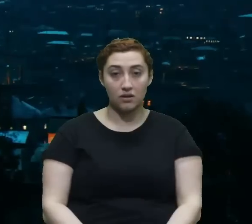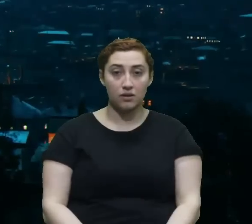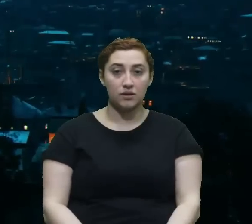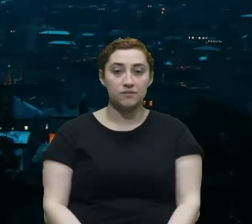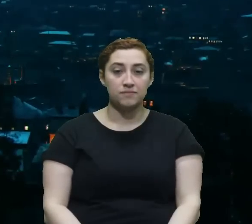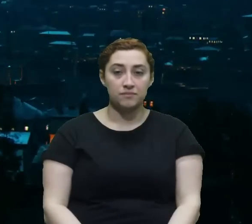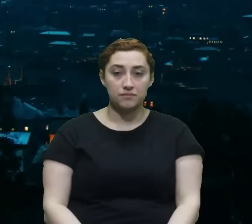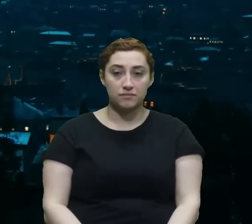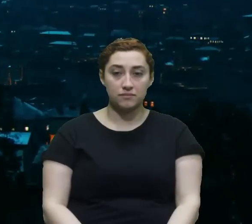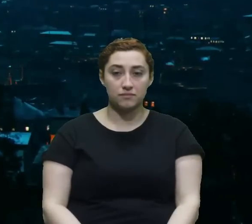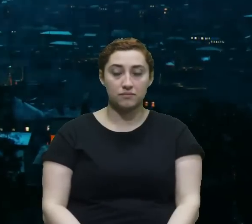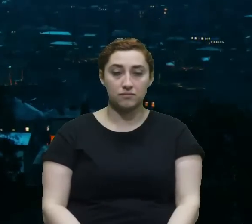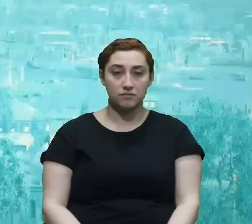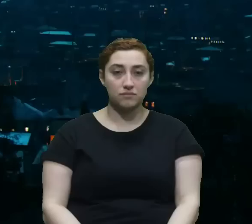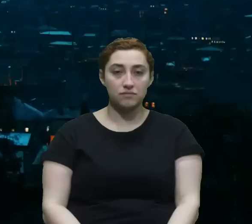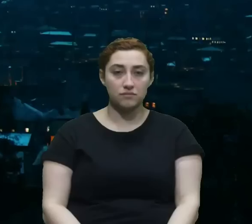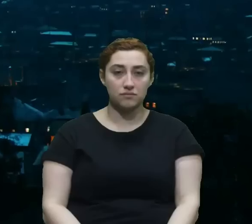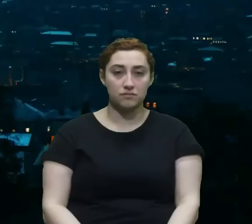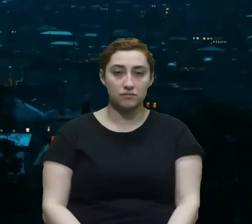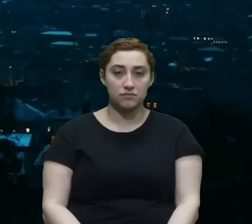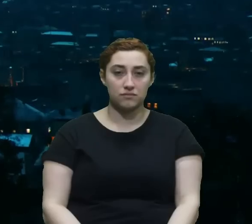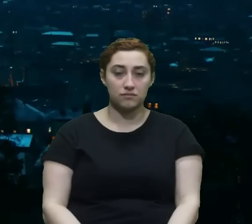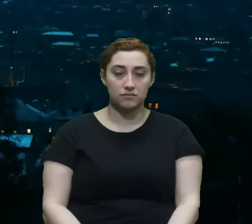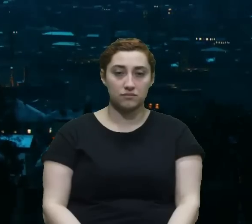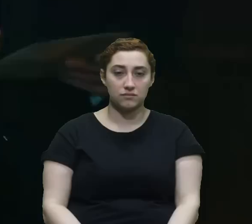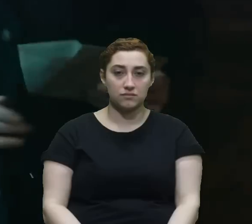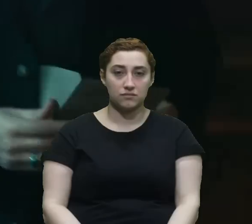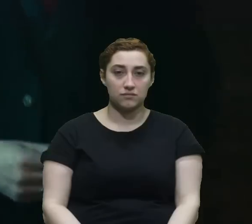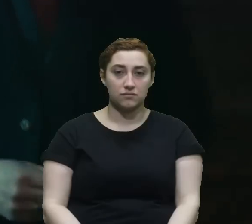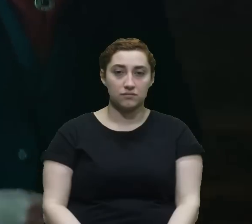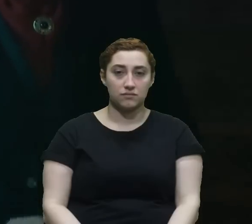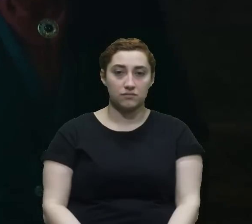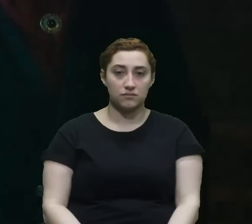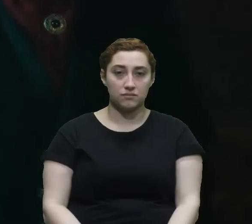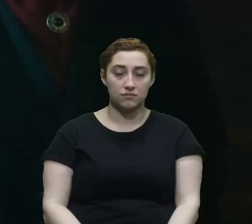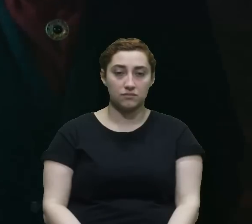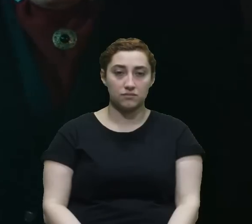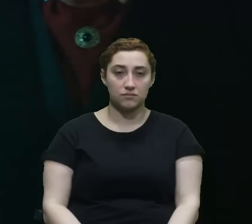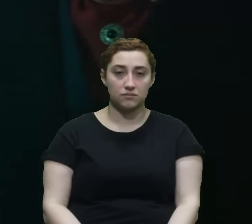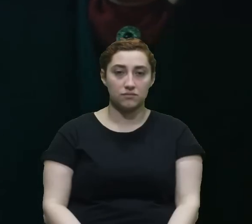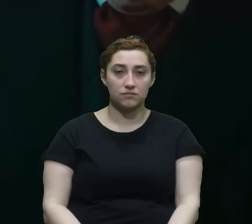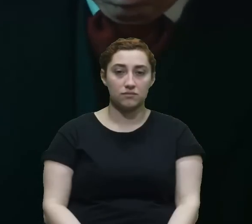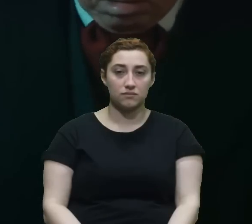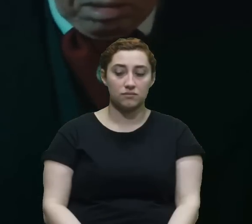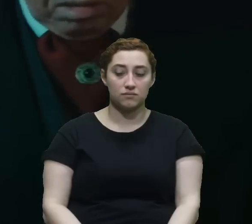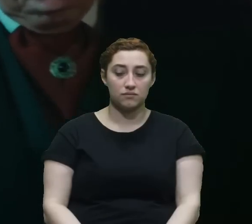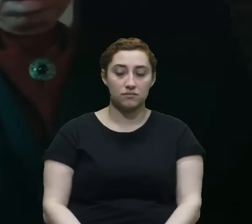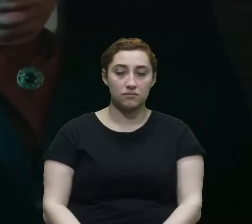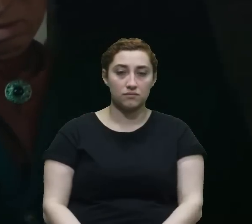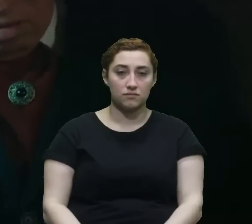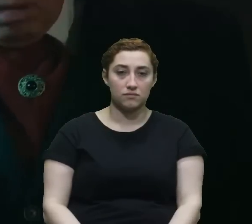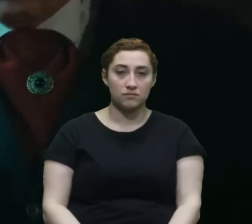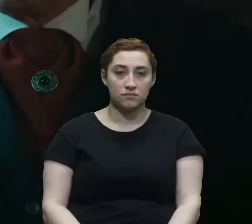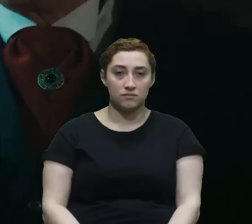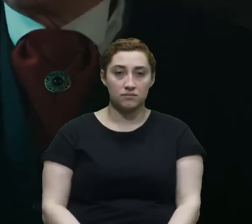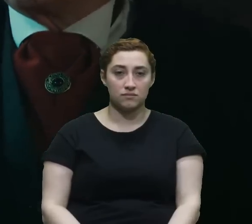Akşam alçak kuş bakışı, şehir ve deniz manzarası. Yüce Efendi evinde bir zarfı kapatarak Ejder'e yaklaştı. Ejder mektubu